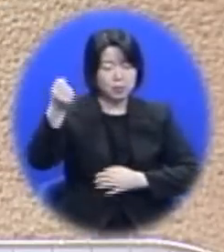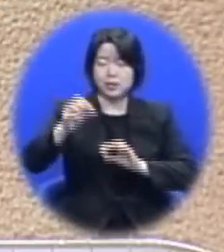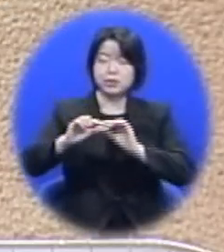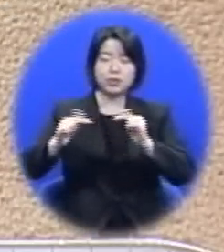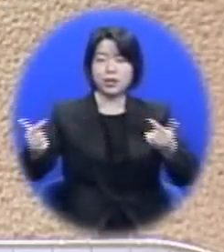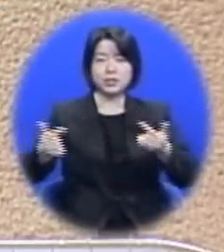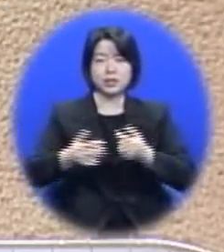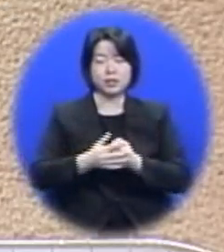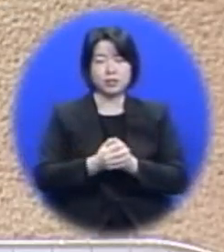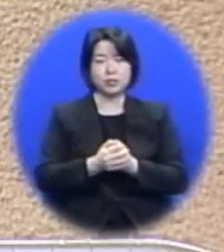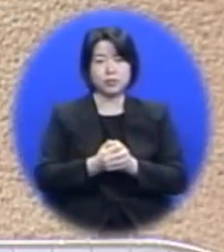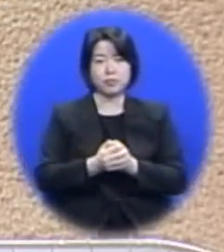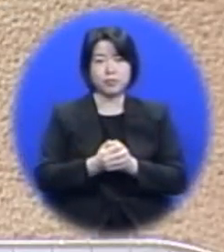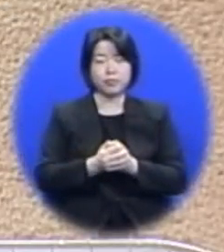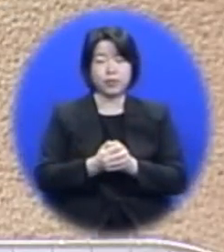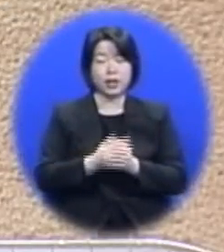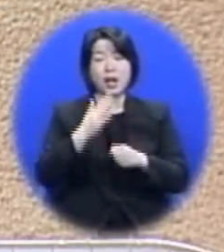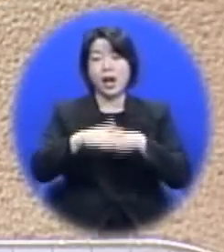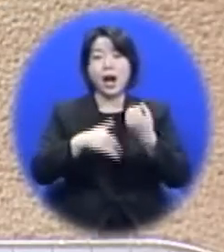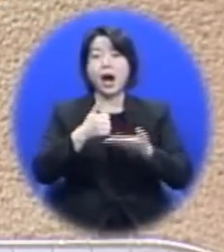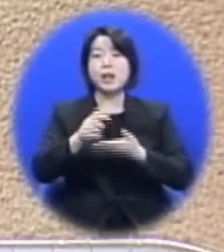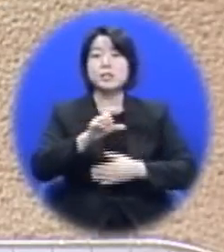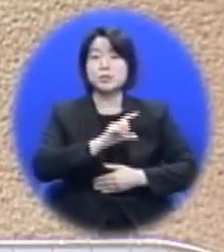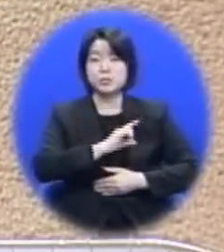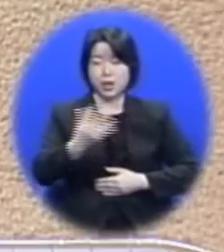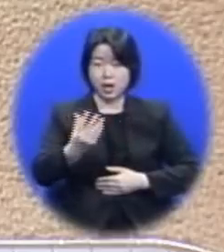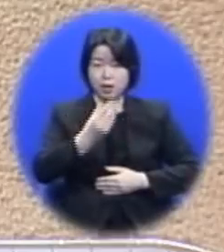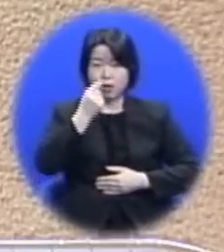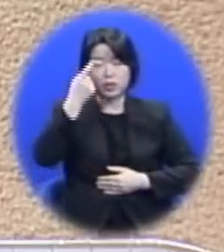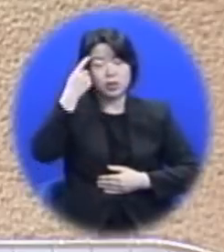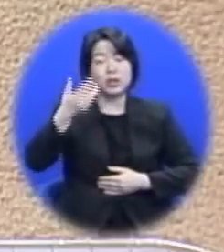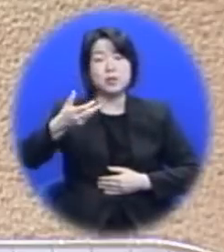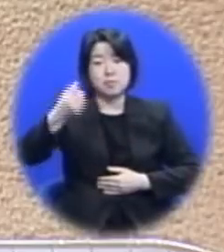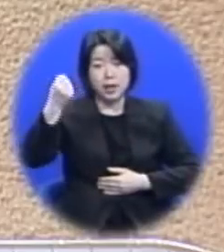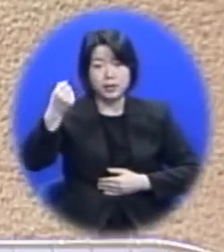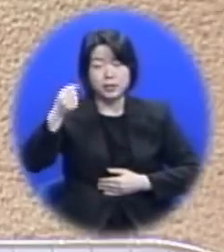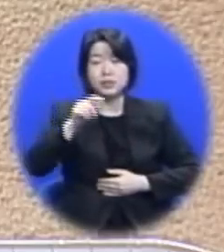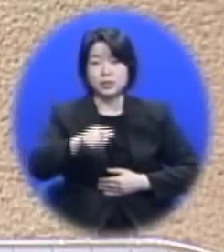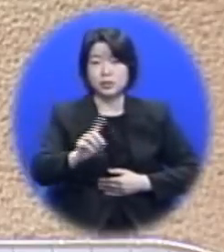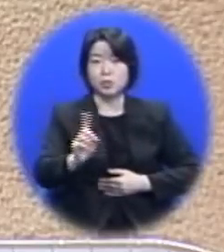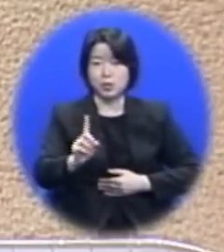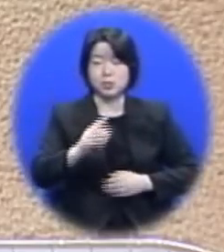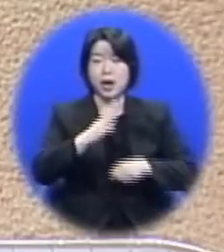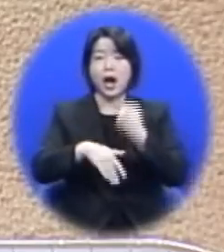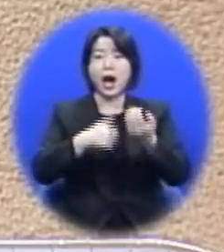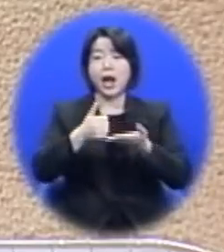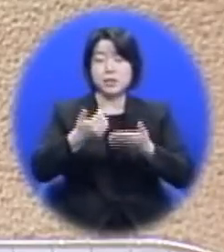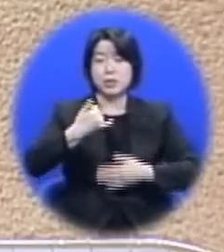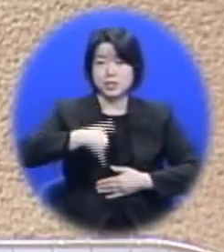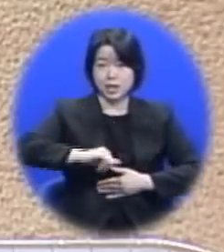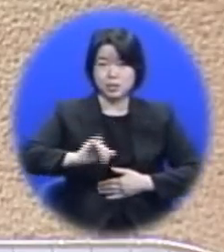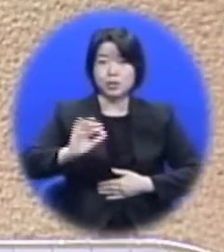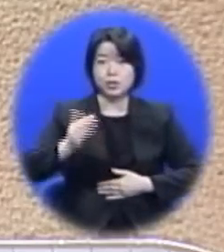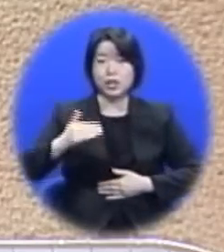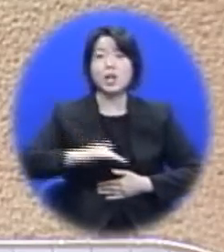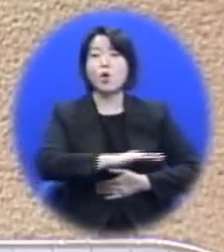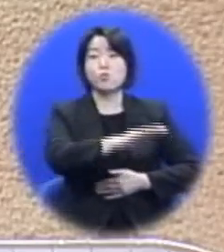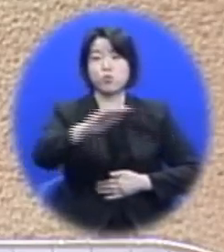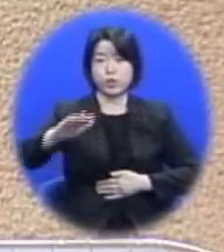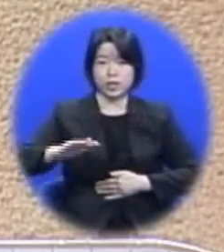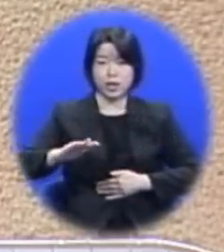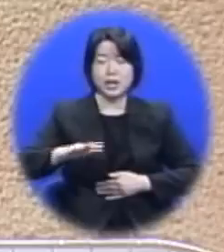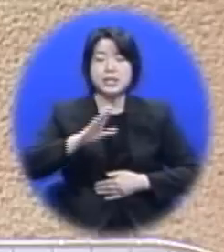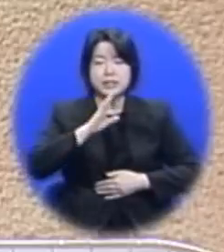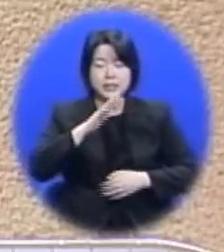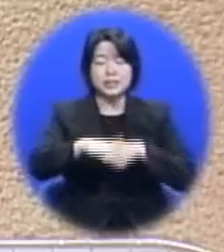아닙니다. 하나님의 이름이 거룩히 여김을 받으시는 것은 하나님의 자녀들인 우리가 진짜 하나님을